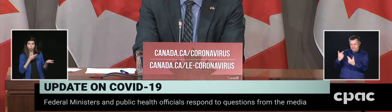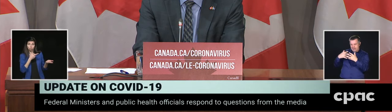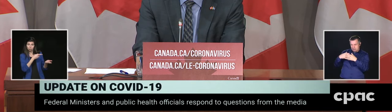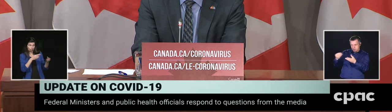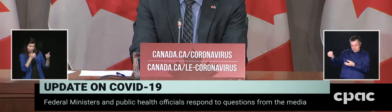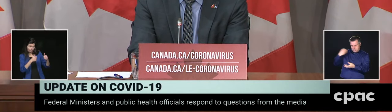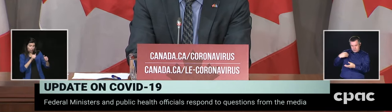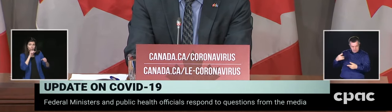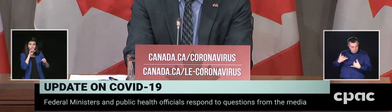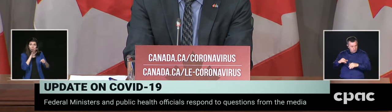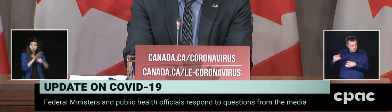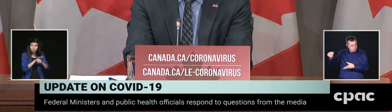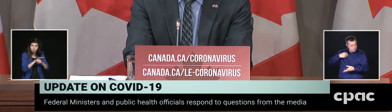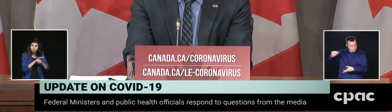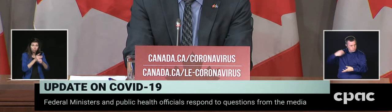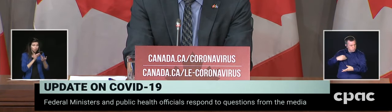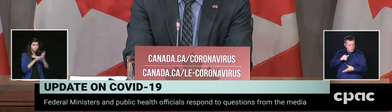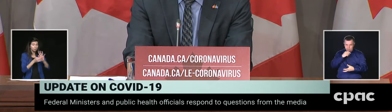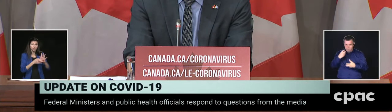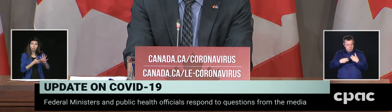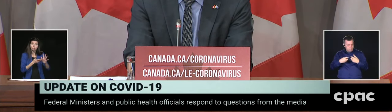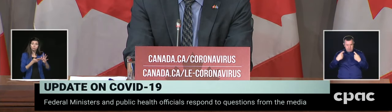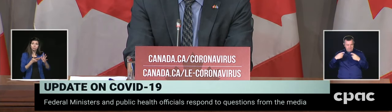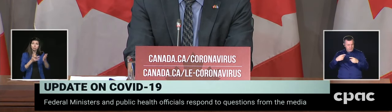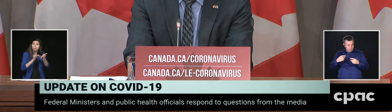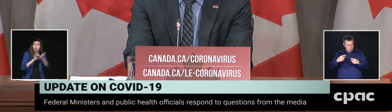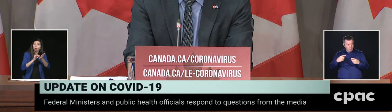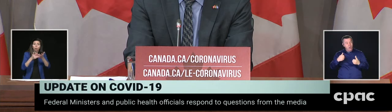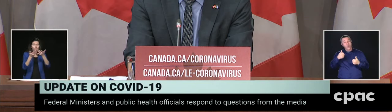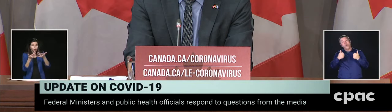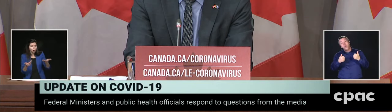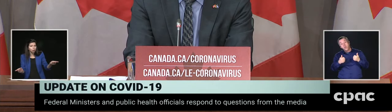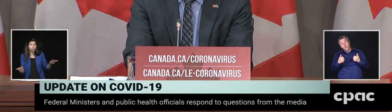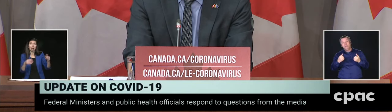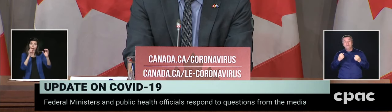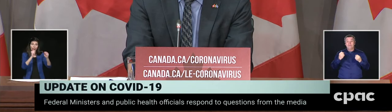qu'il n'y aura pas de problème à la frontière ou qu'il n'y aura pas de problème avec l'administration Trump?